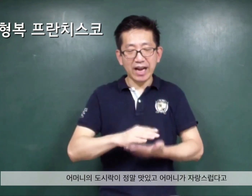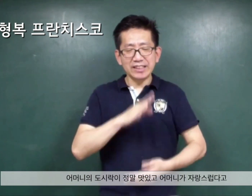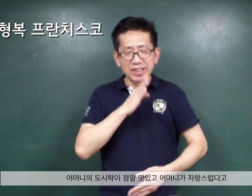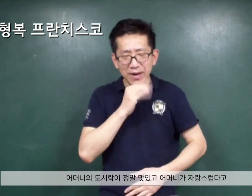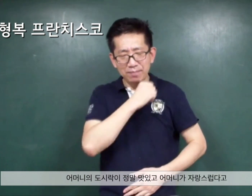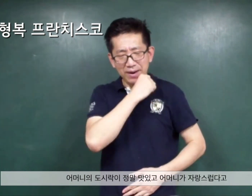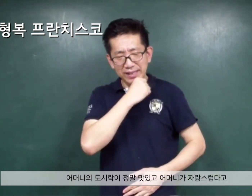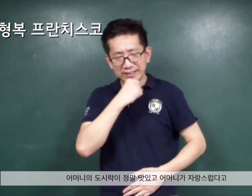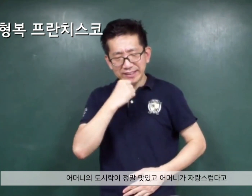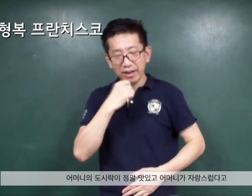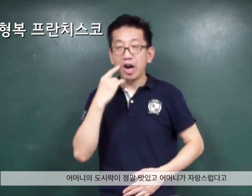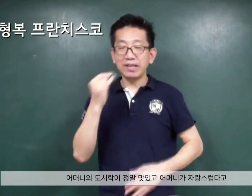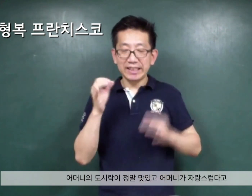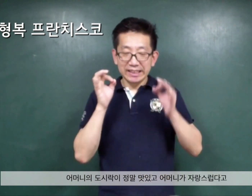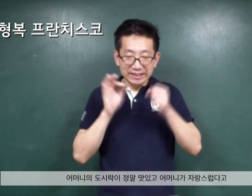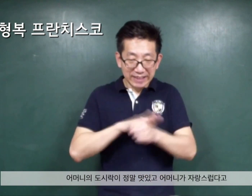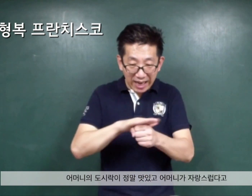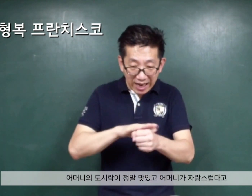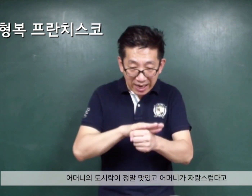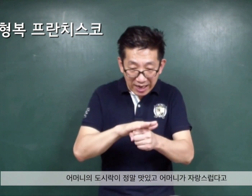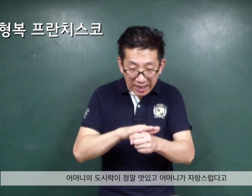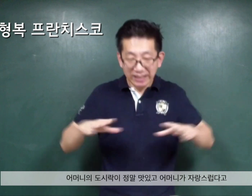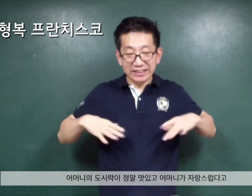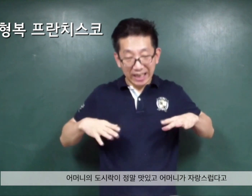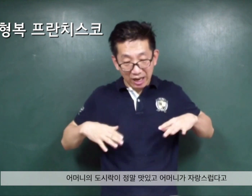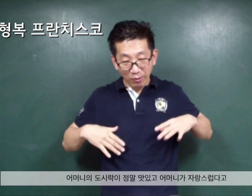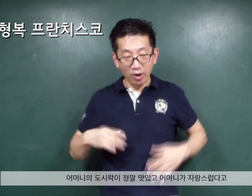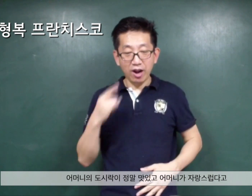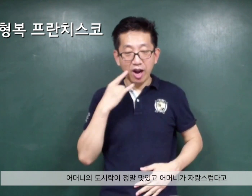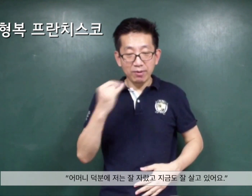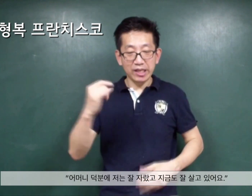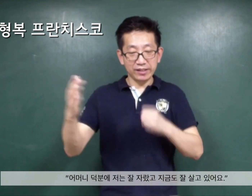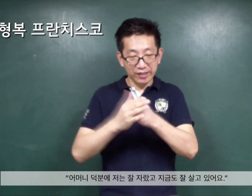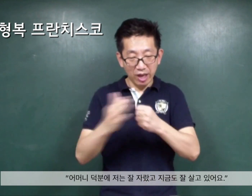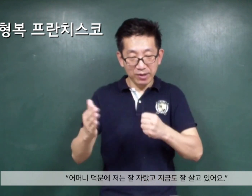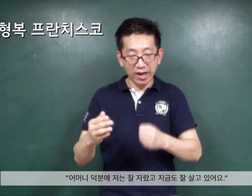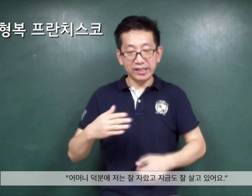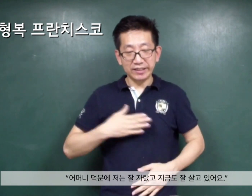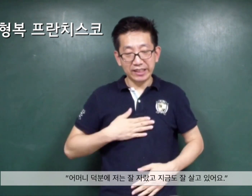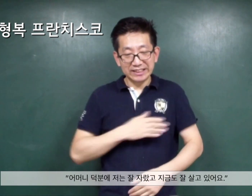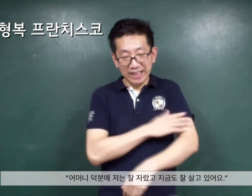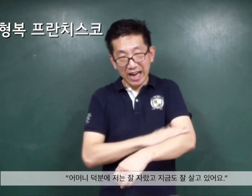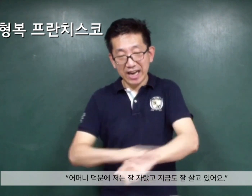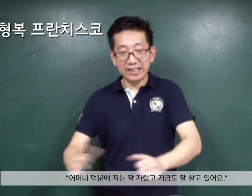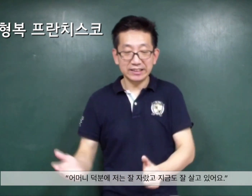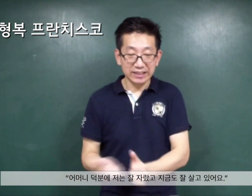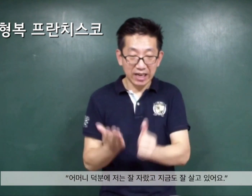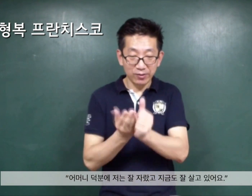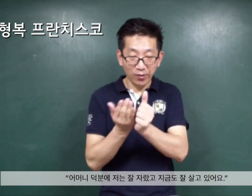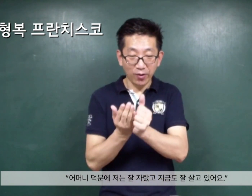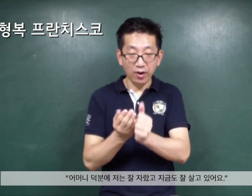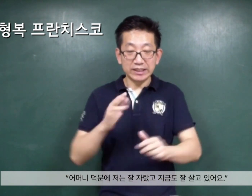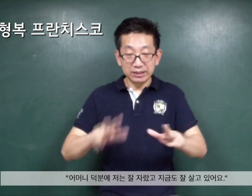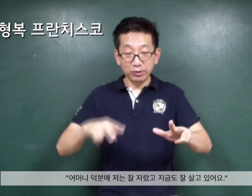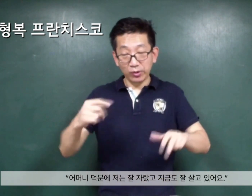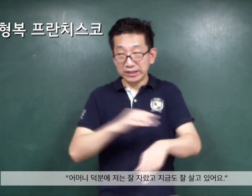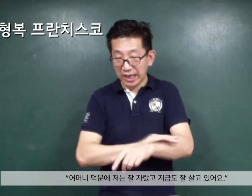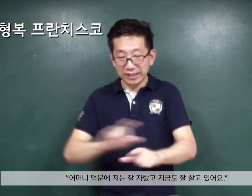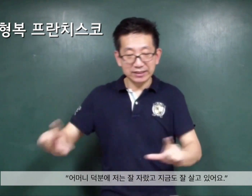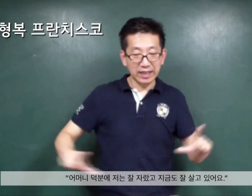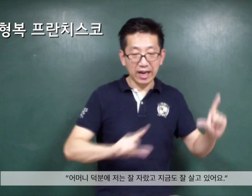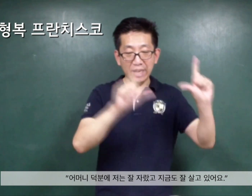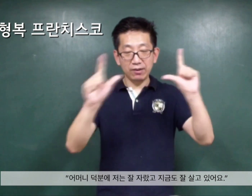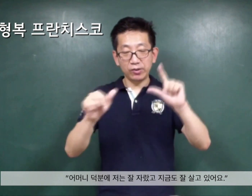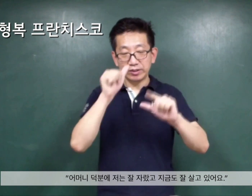정성과 어머니의 도시락이 정말 맛있고 어머니가 자랑스럽다고. 어머니 덕분에 저는 잘 자랐고 지금도 잘